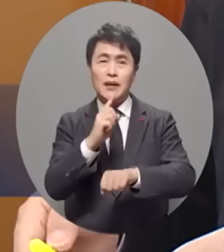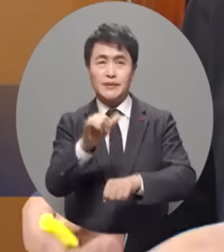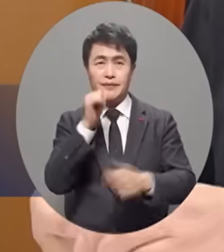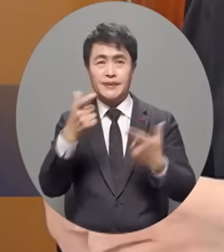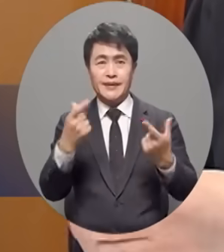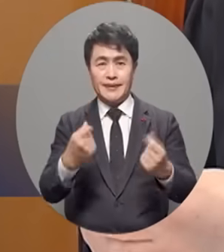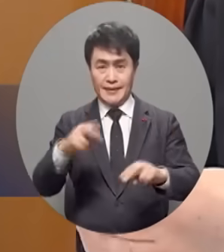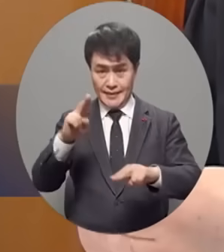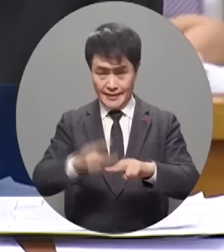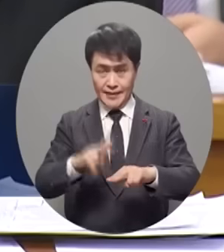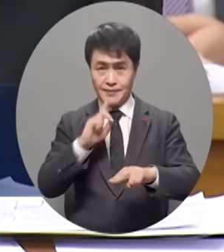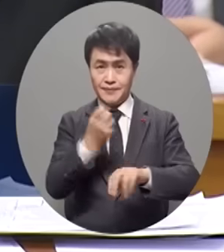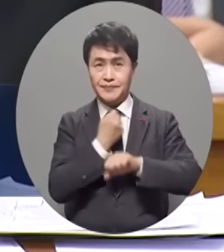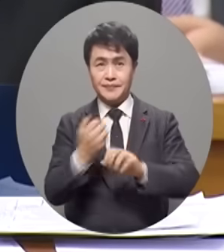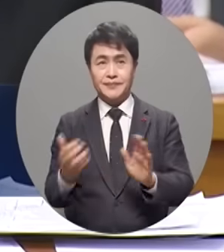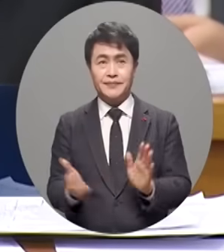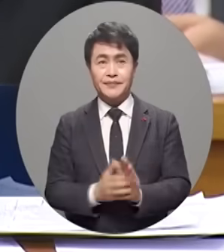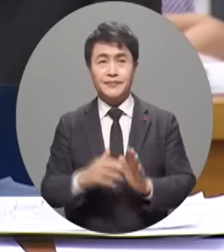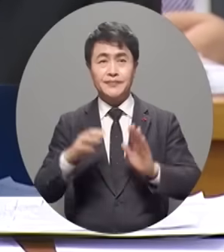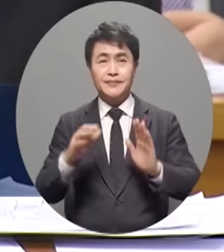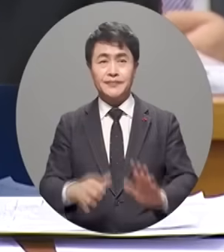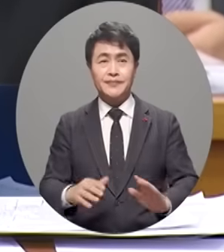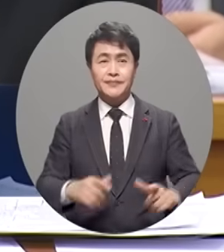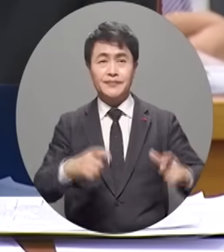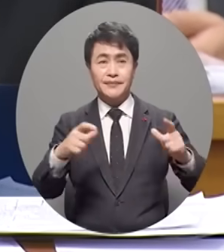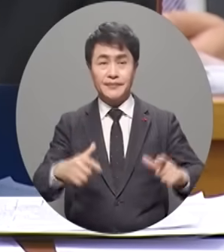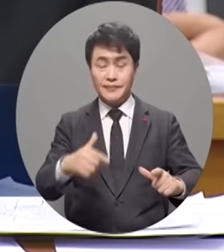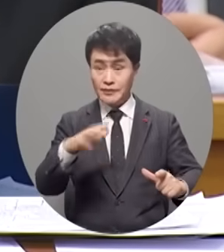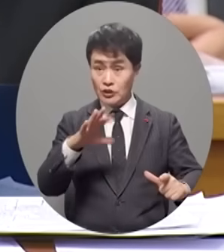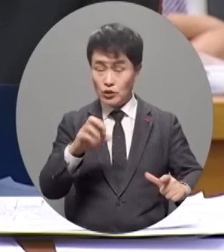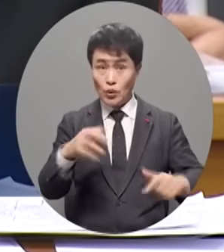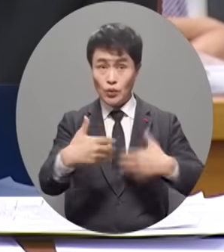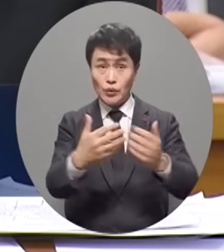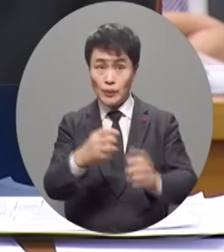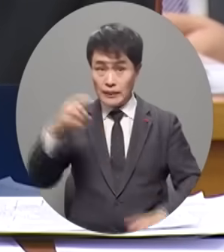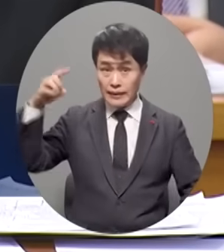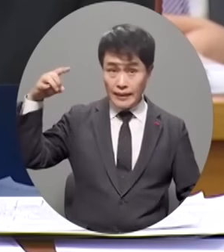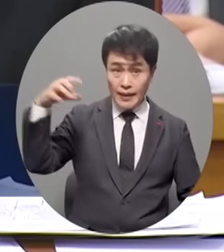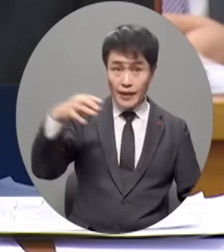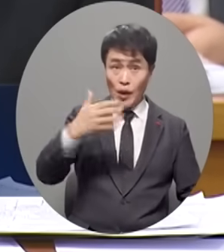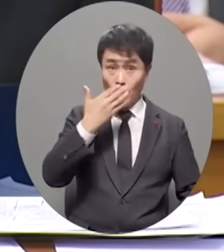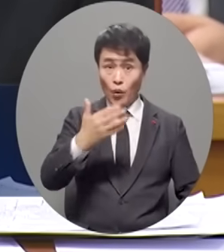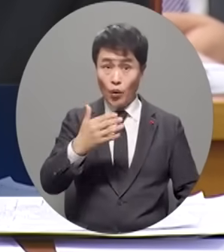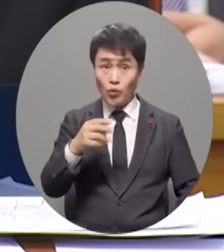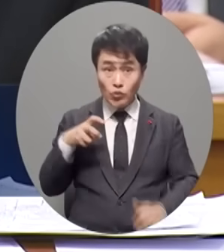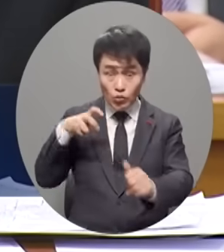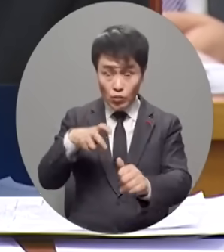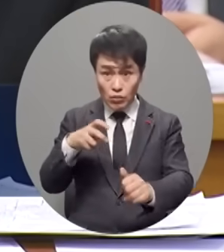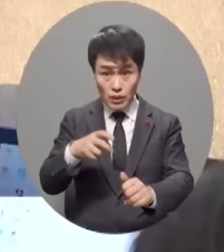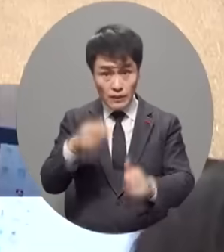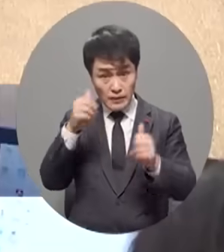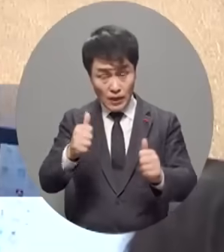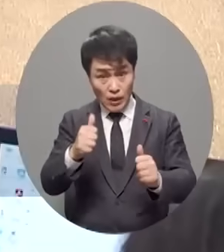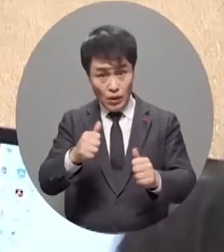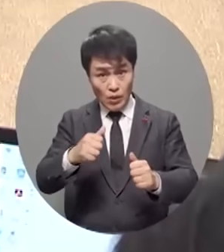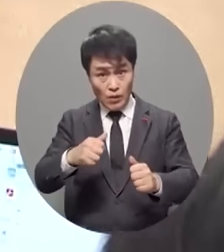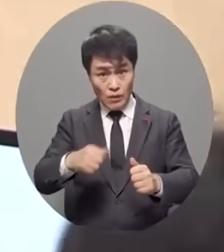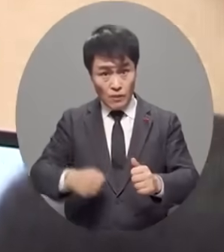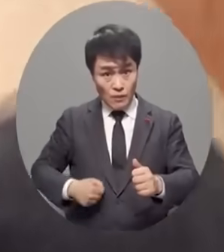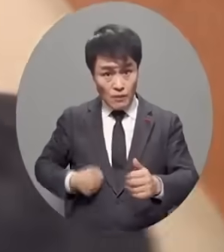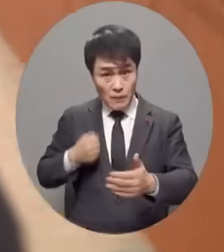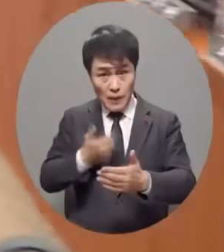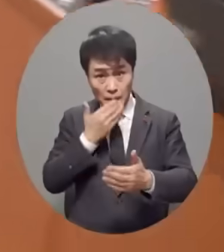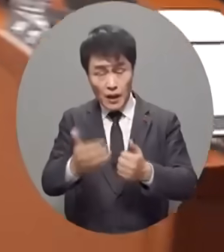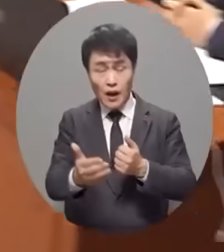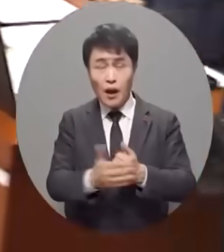저희 자리표 전달하겠습니다. 농림 대안과 꼭 돼야 한다고 생각하는데 장관님, 네. 후보자님, 장관 되시면 소신과 꼭 좀 해주세요. 지난